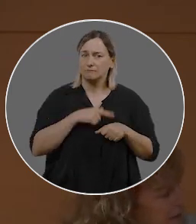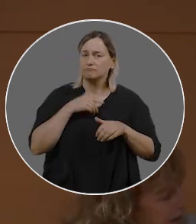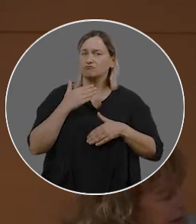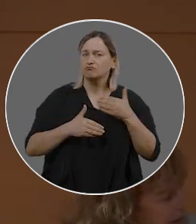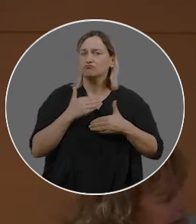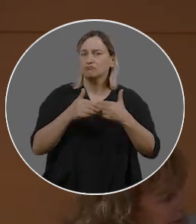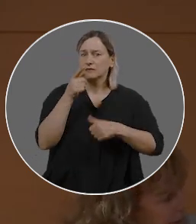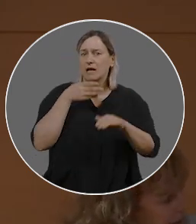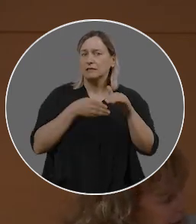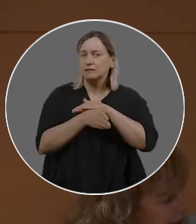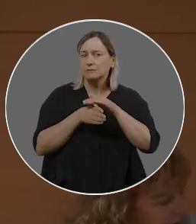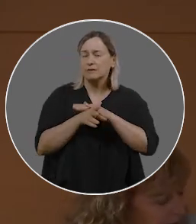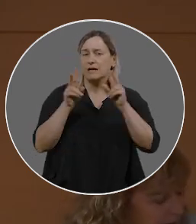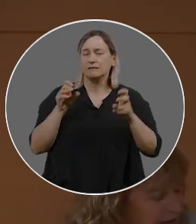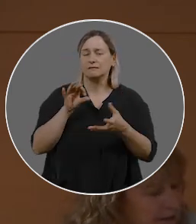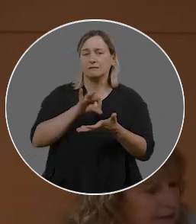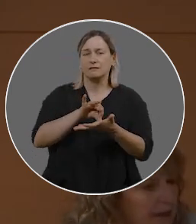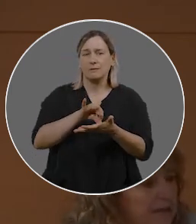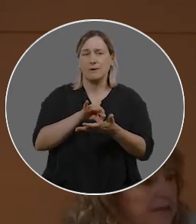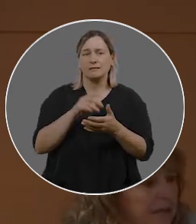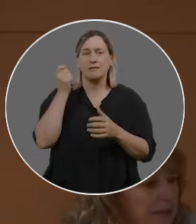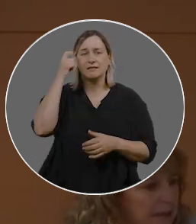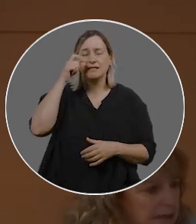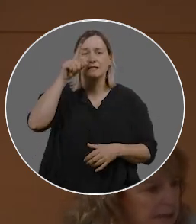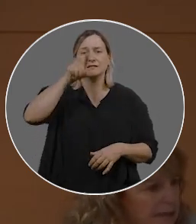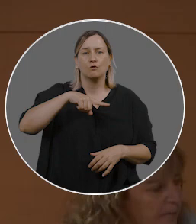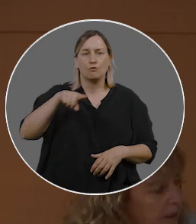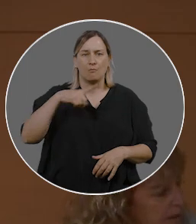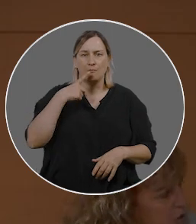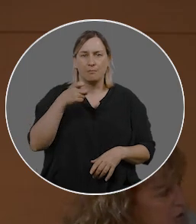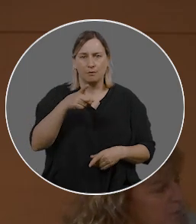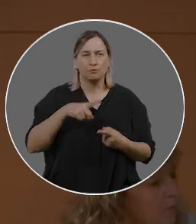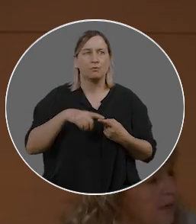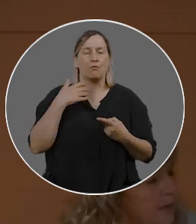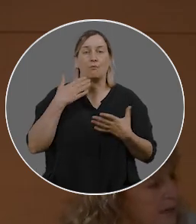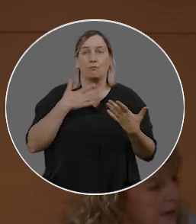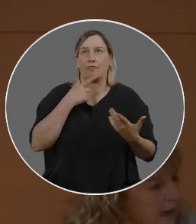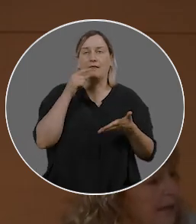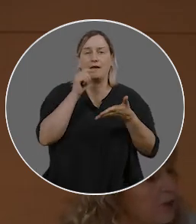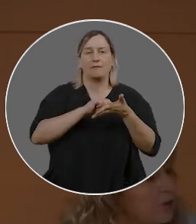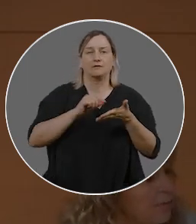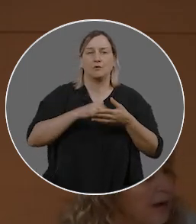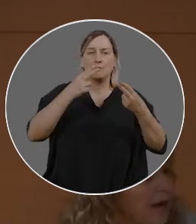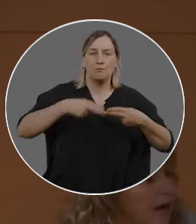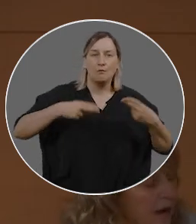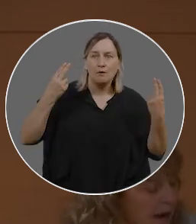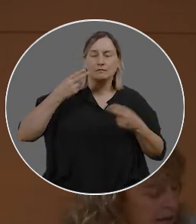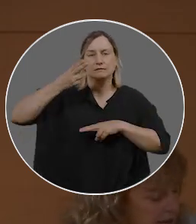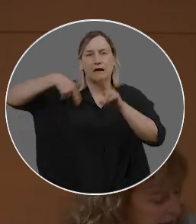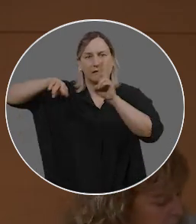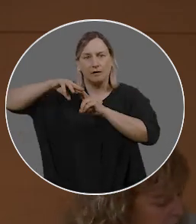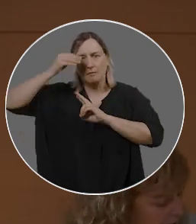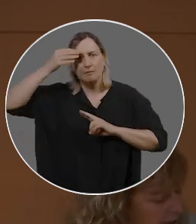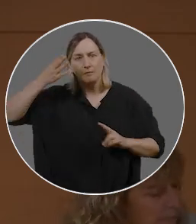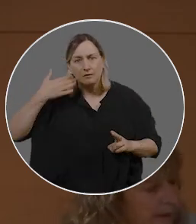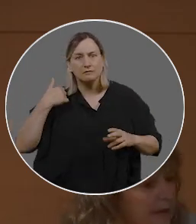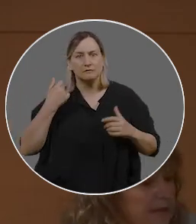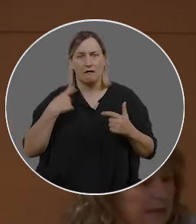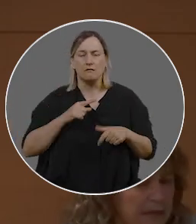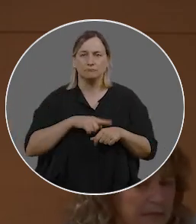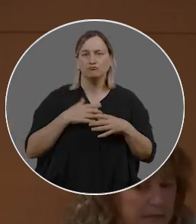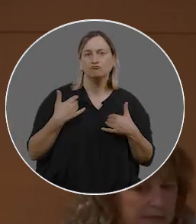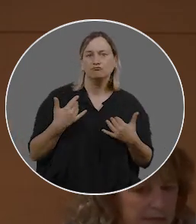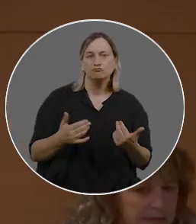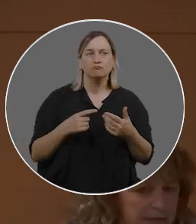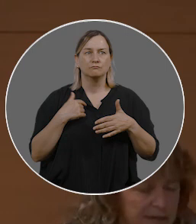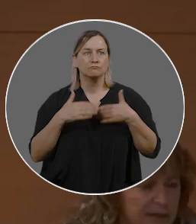en l'accessibilitat dels serveis digitals, és a dir, que si les administracions públiques, la Generalitat, troba que ens estem posant les piles,